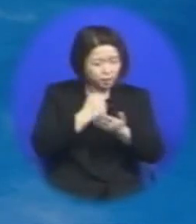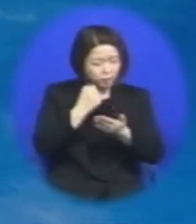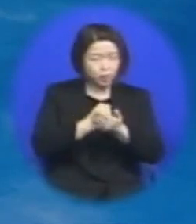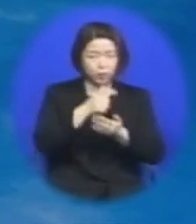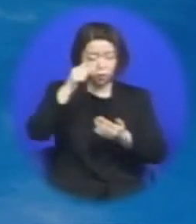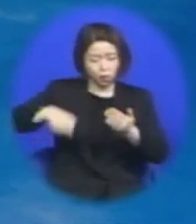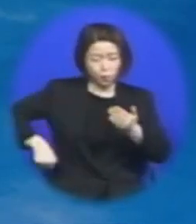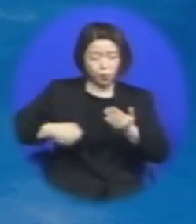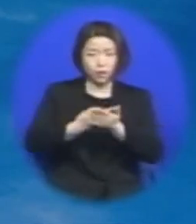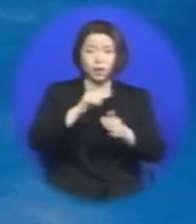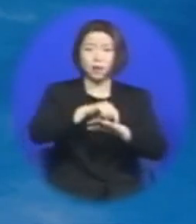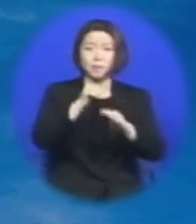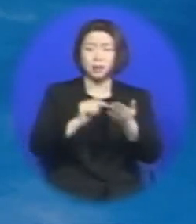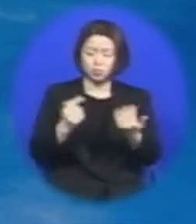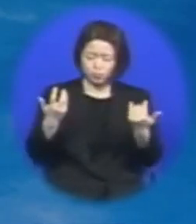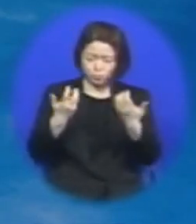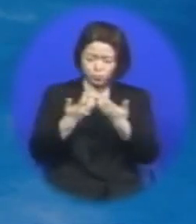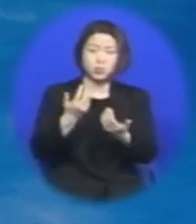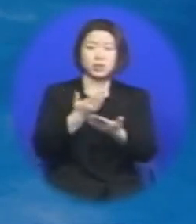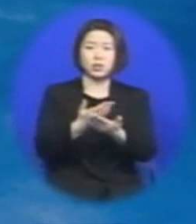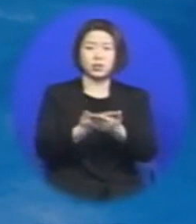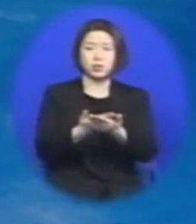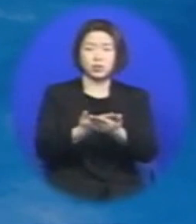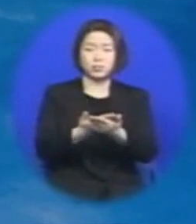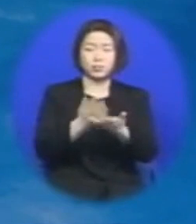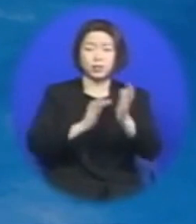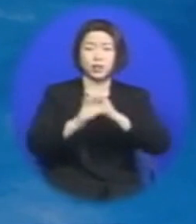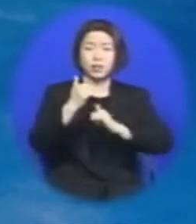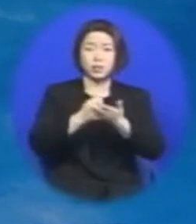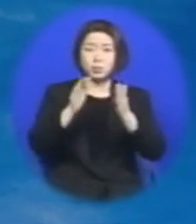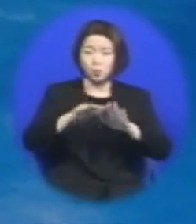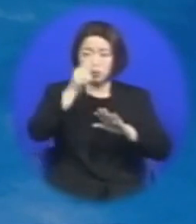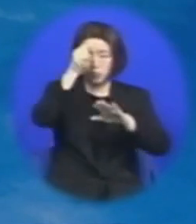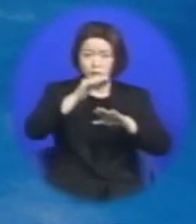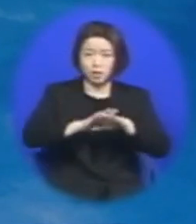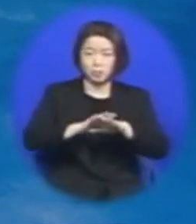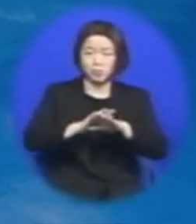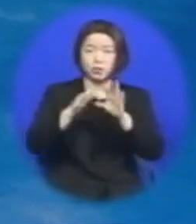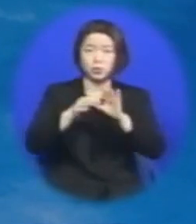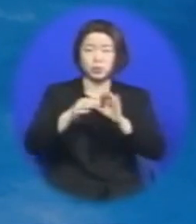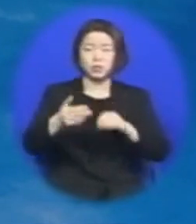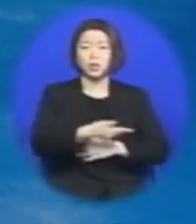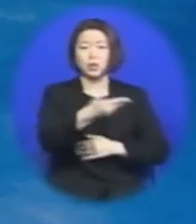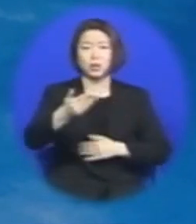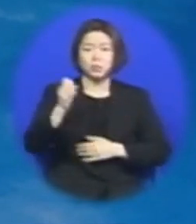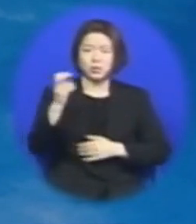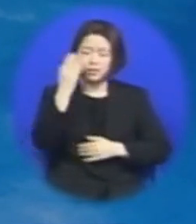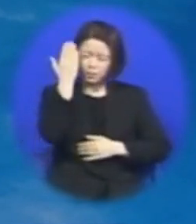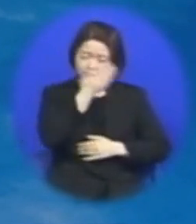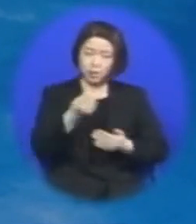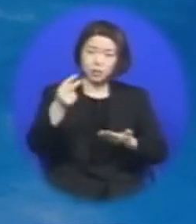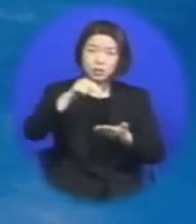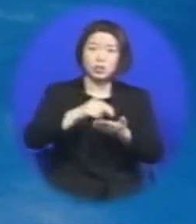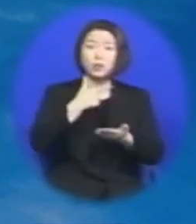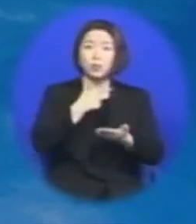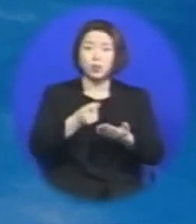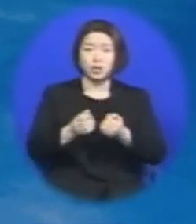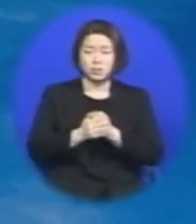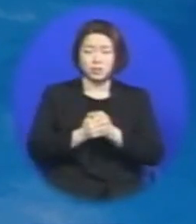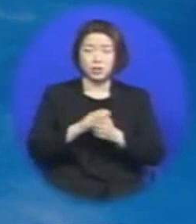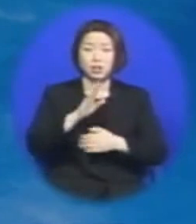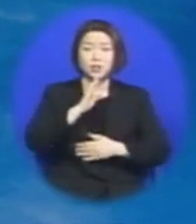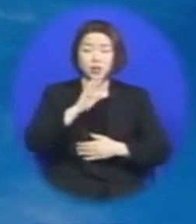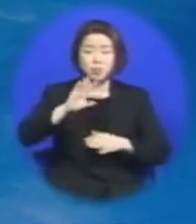충만하게 하소서 예수님은 오늘 예배를 통하여 여러분을 다시 정결하게 세우기를 원하십니다 정말 예수님이